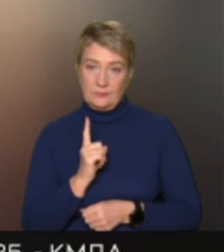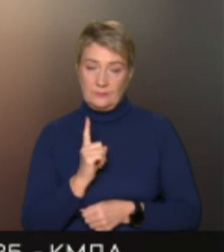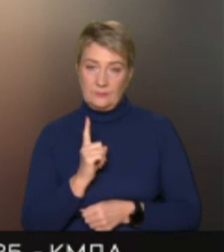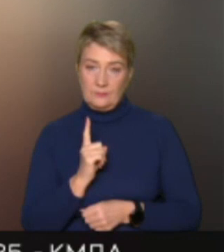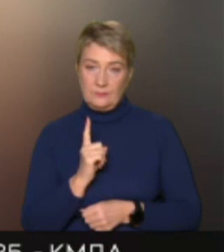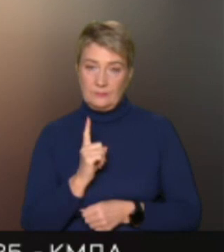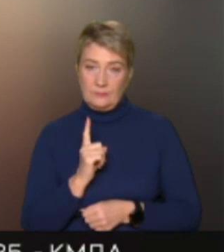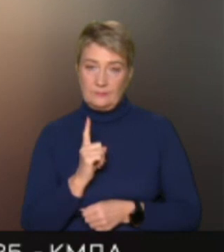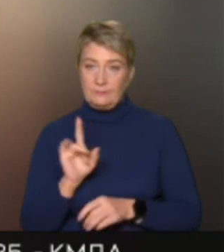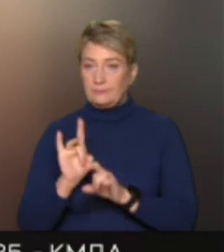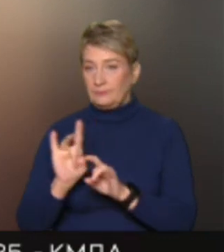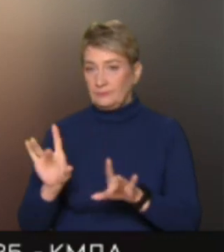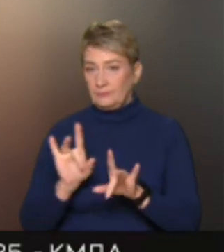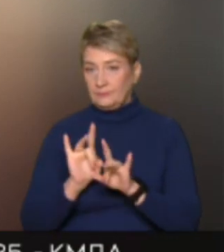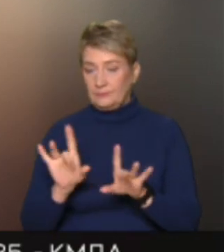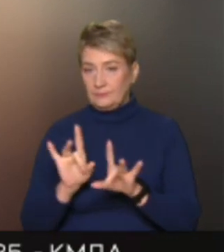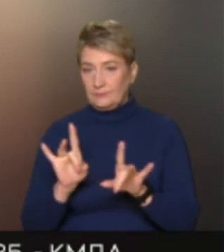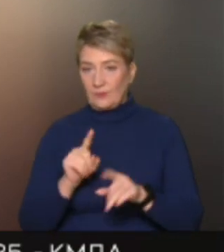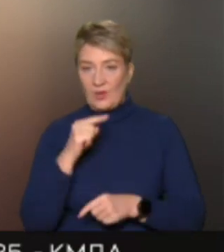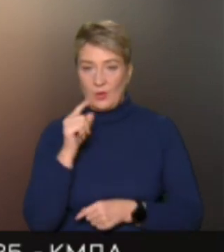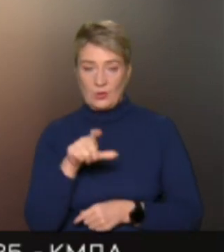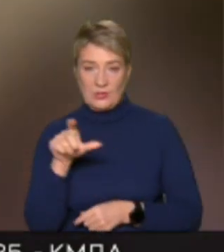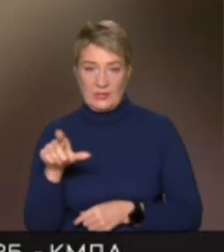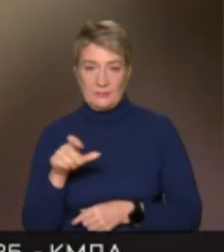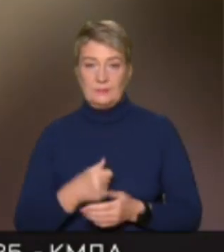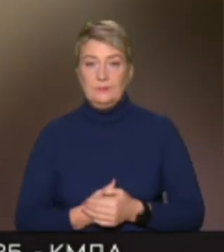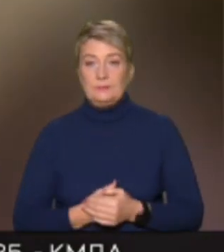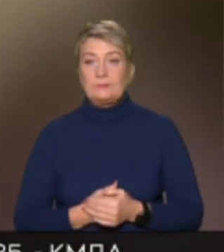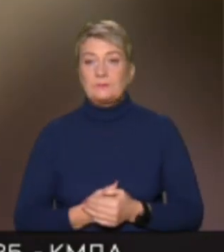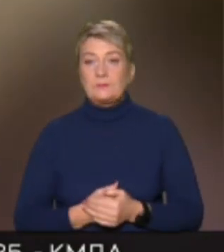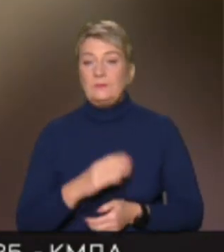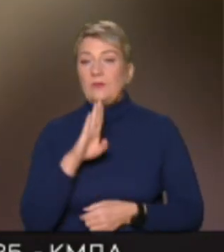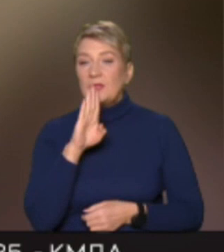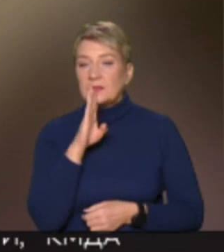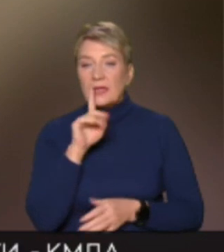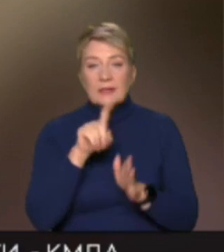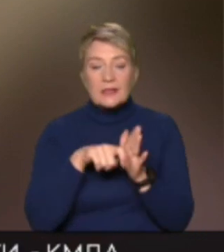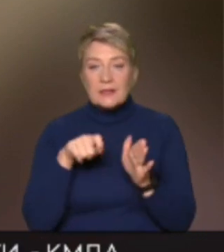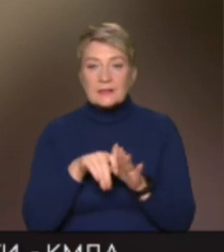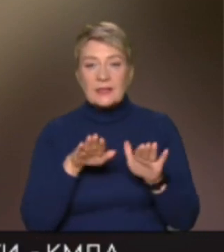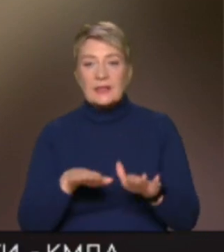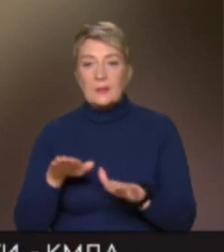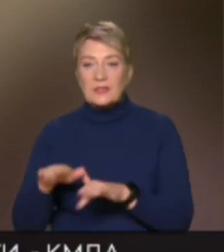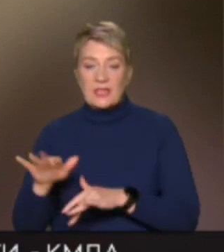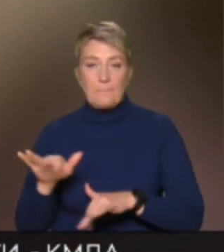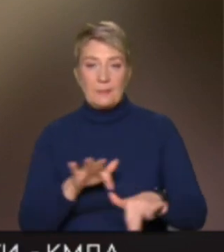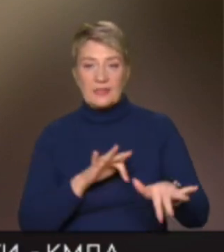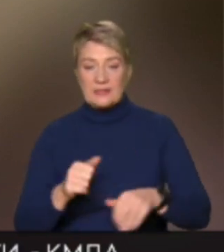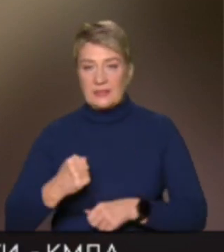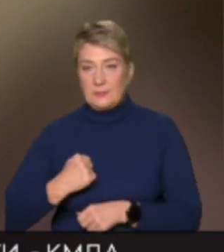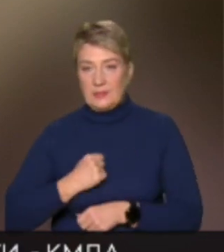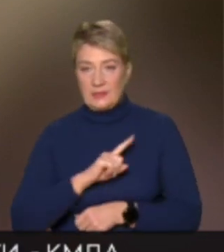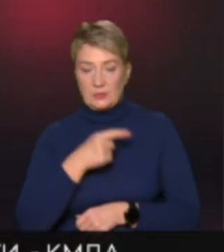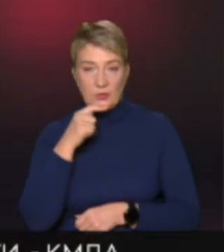дані зливали спільному зв'язковому з Росії. Зрадники розвідували місця дислокації та пересування підрозділів ЗСУ,